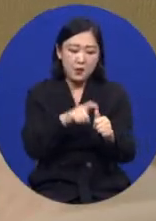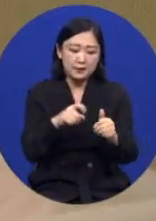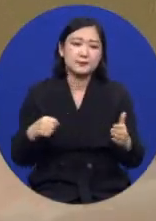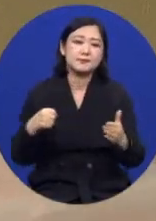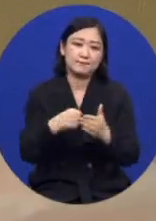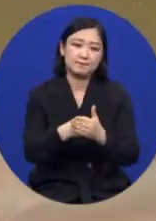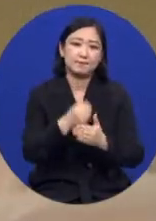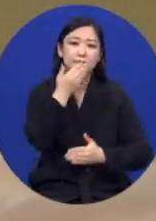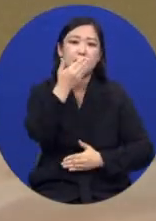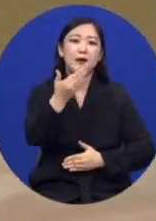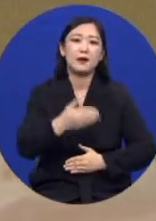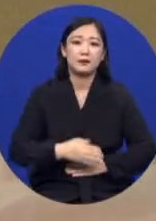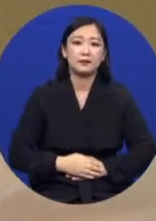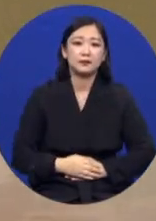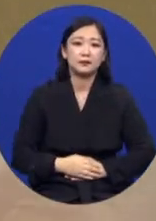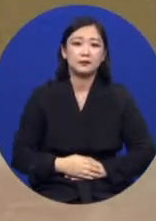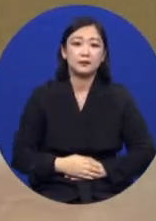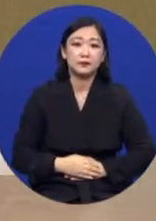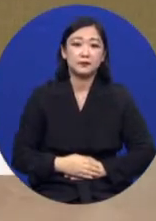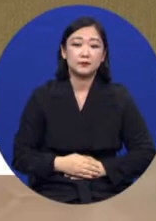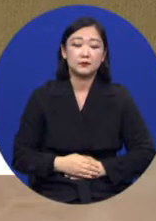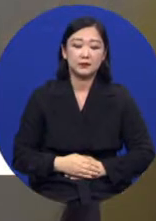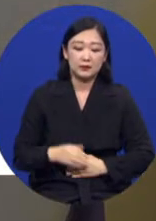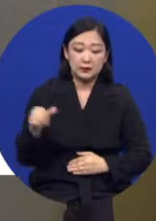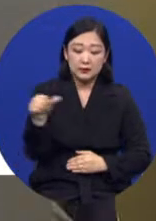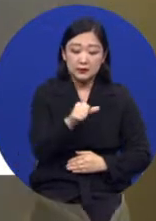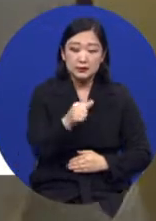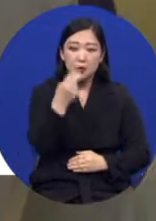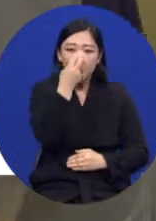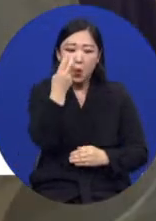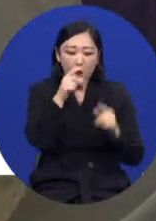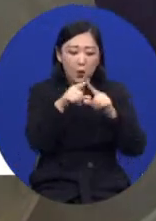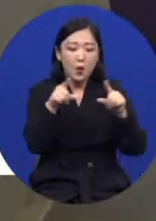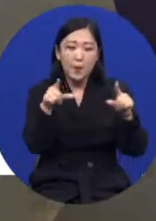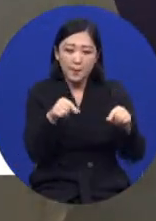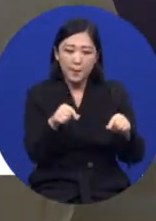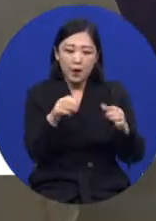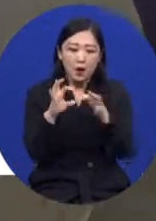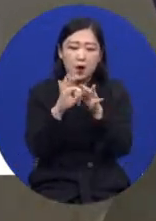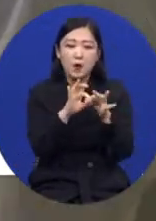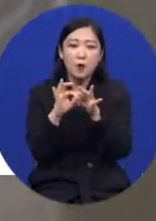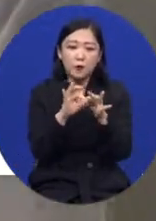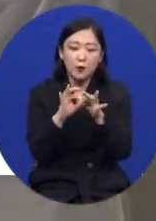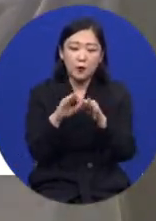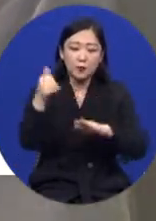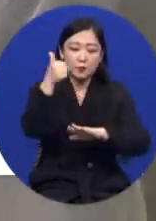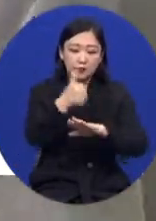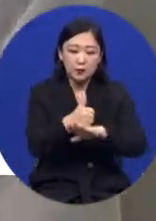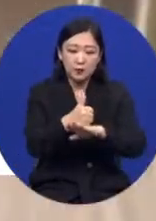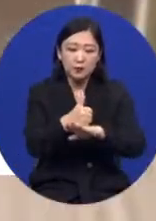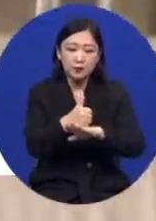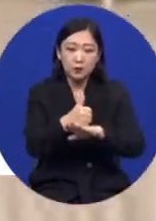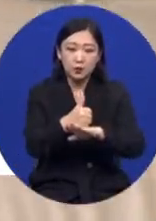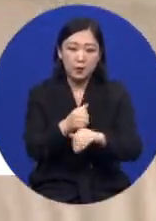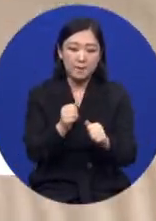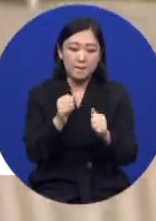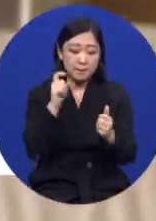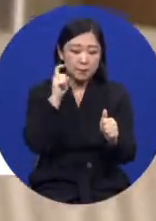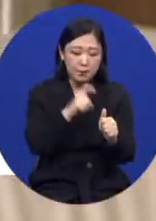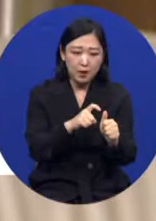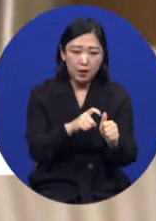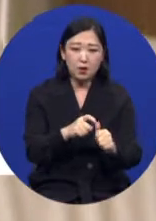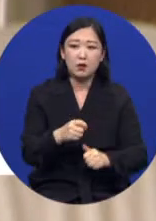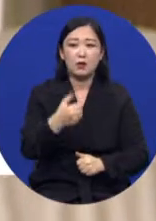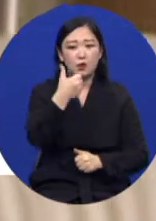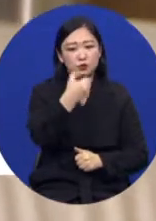판정이 가능해집니다. 전문가용 신속 항원 검사의 PCR 검사 연계 최종 양성률이